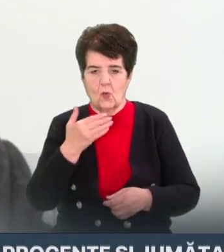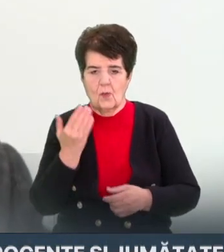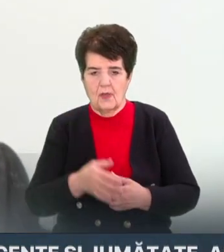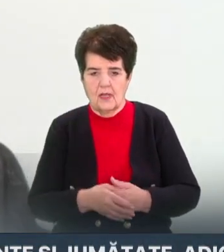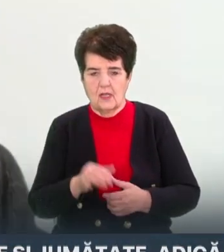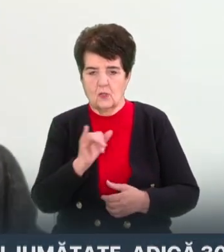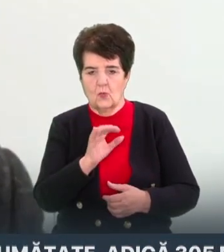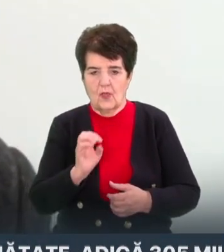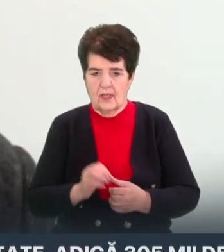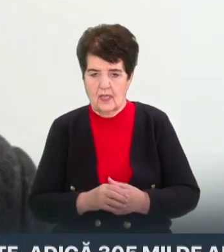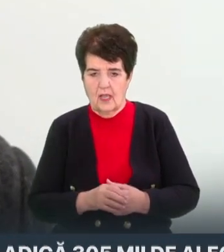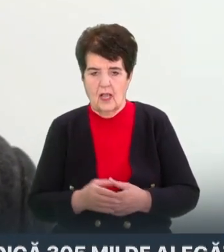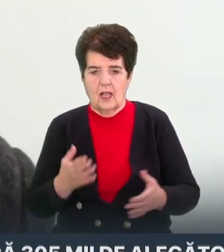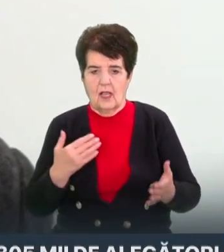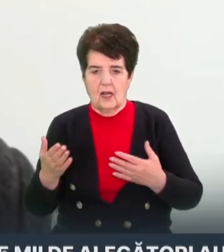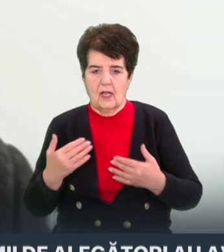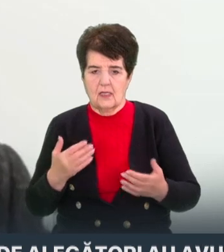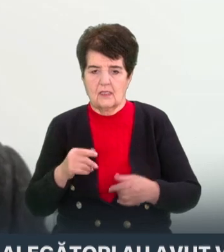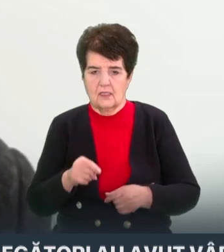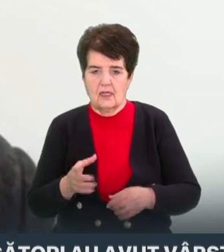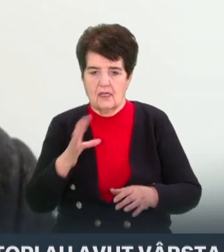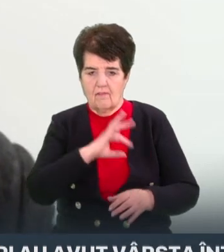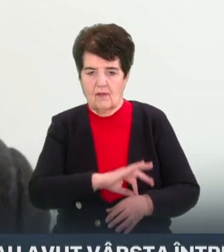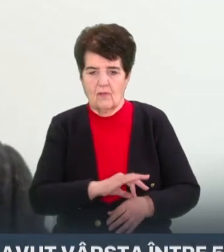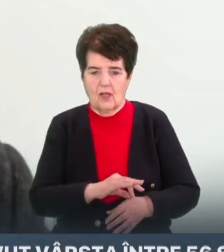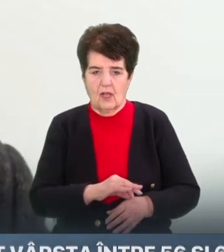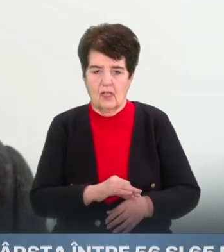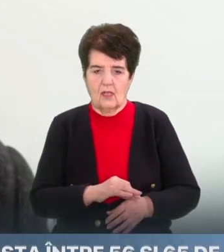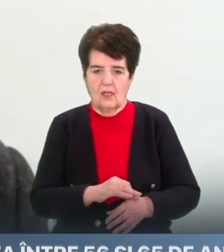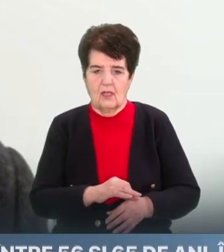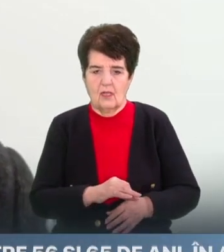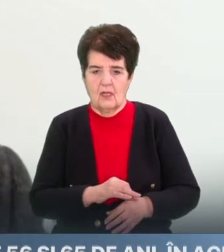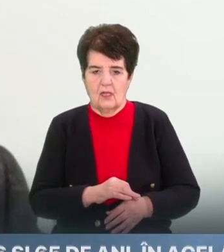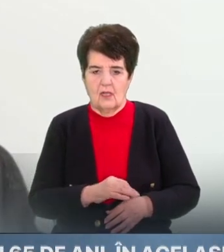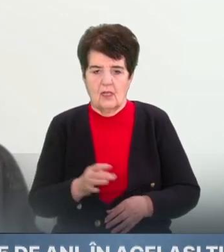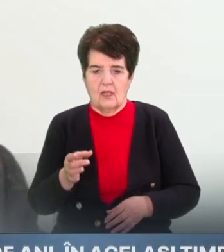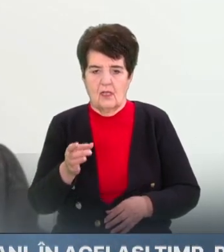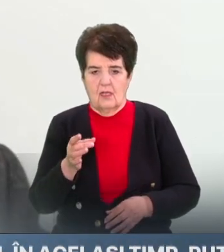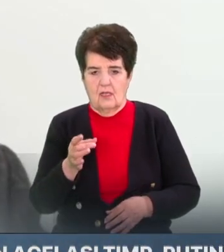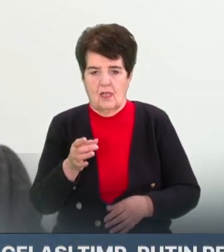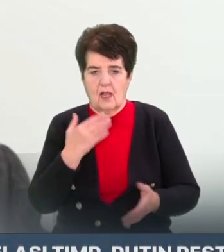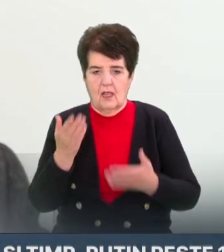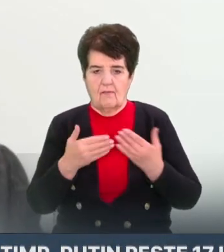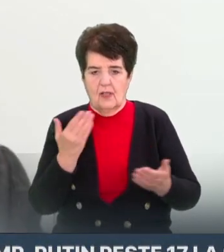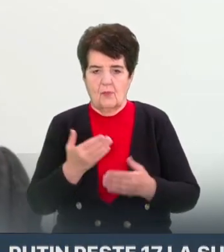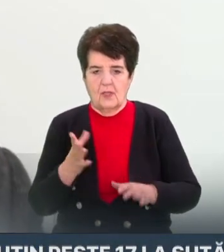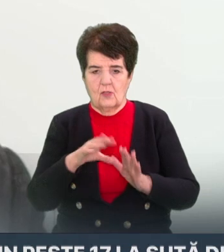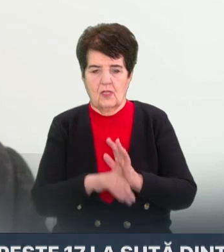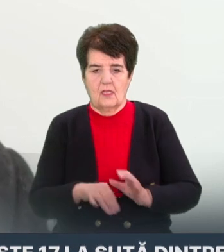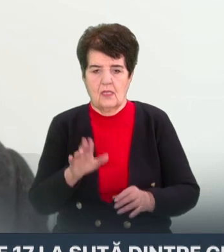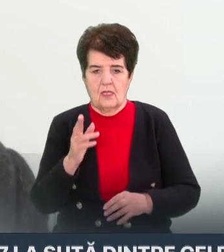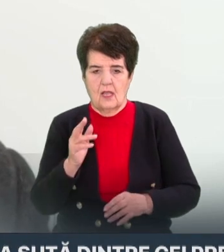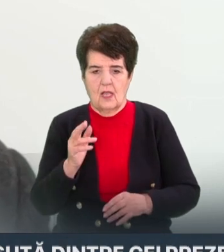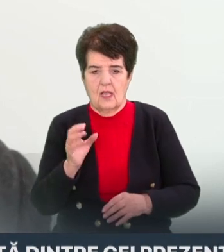Uniunea Europeană, să voteze în favoarea majoritar, în favoarea referendumului pentru integrare